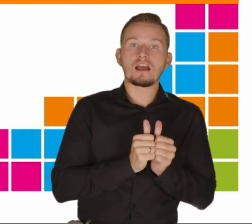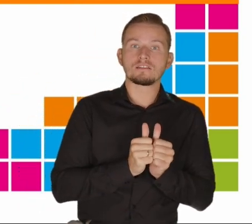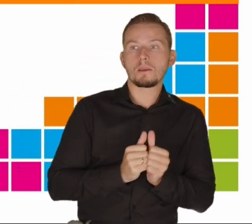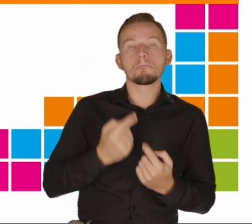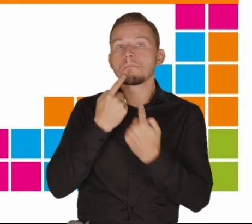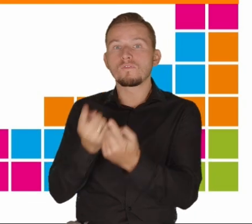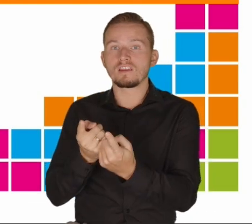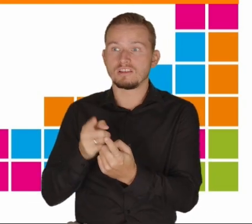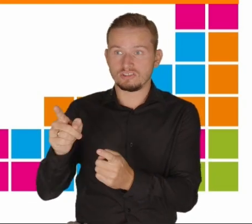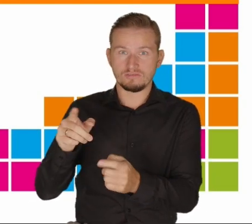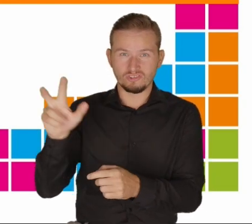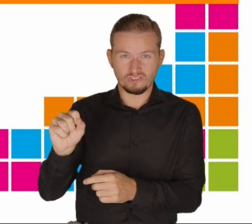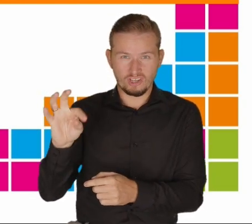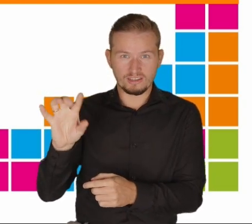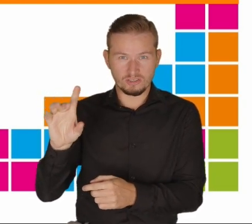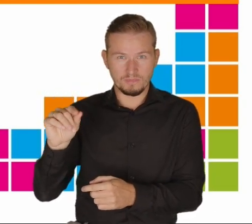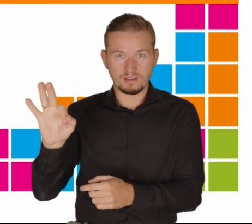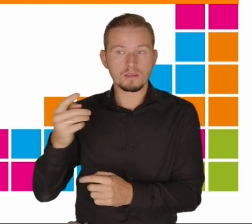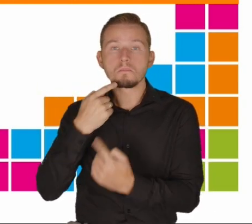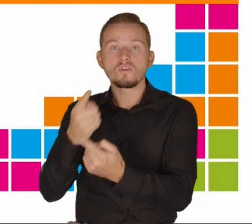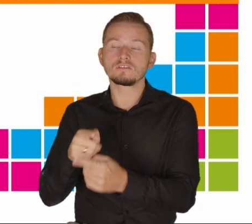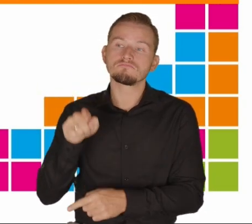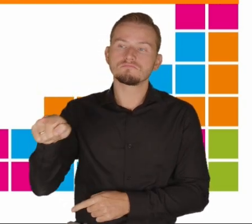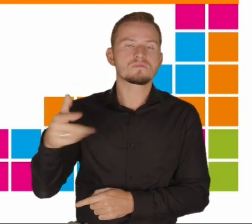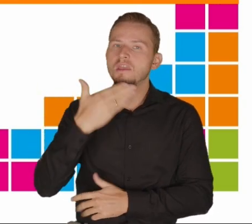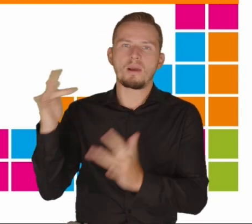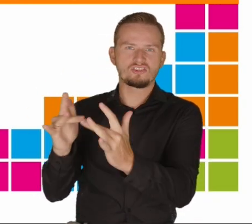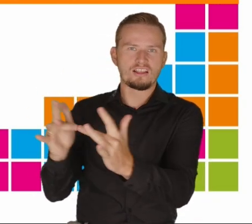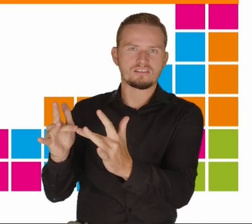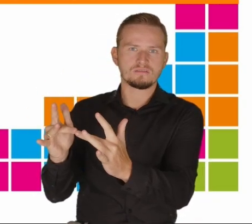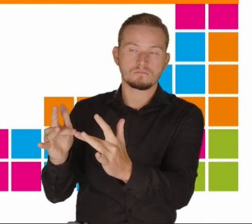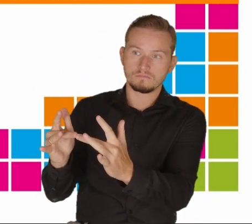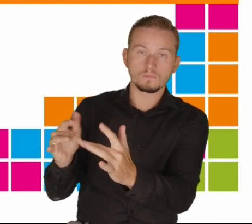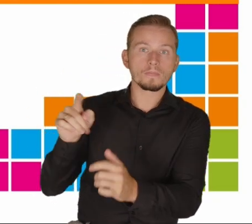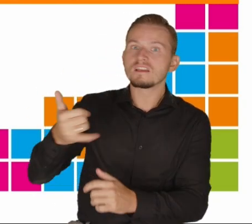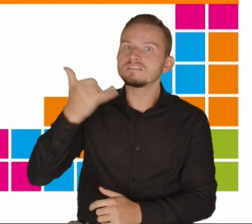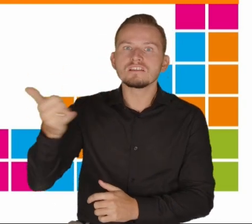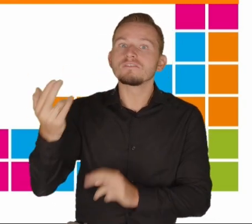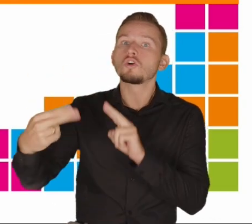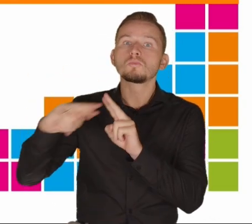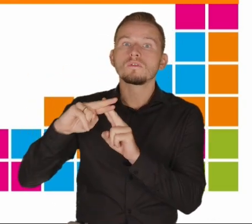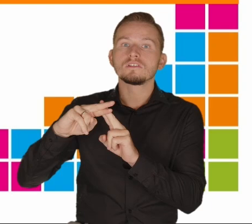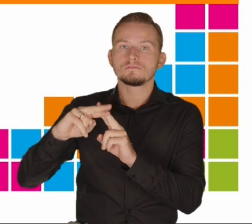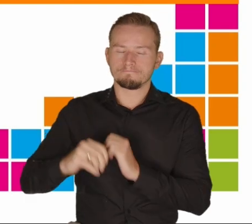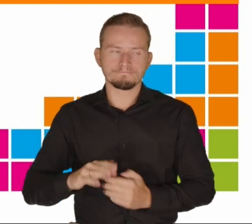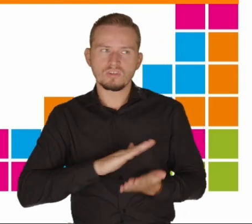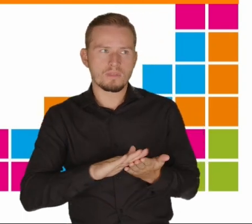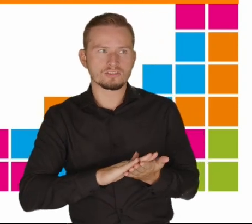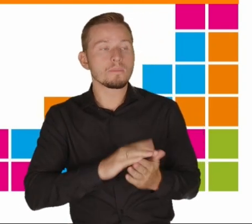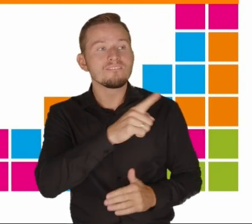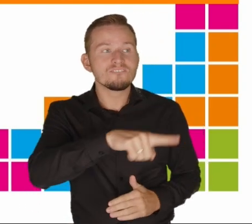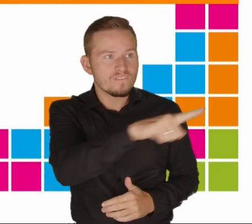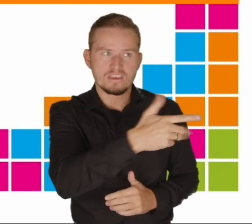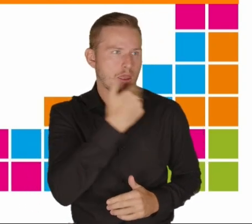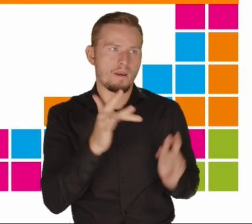ma racji. No i to, co zobaczyliśmy, że on za każdym razem nas przepraszał i mówił, że to my mamy rację.